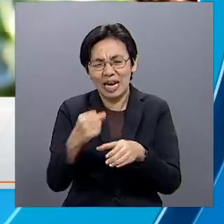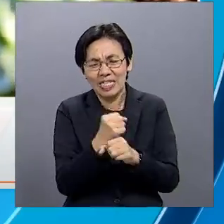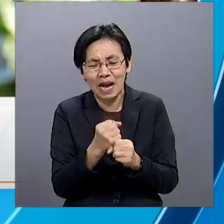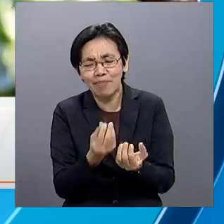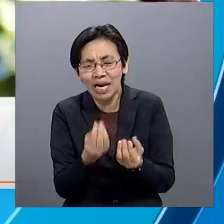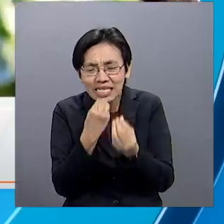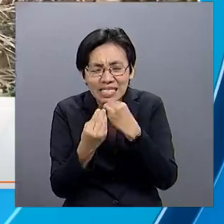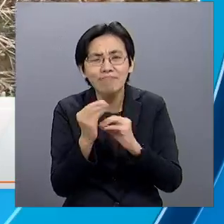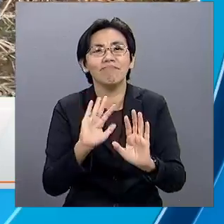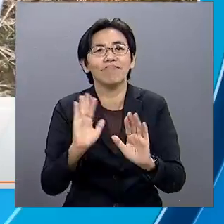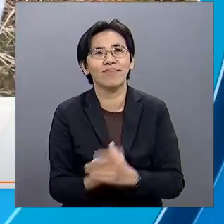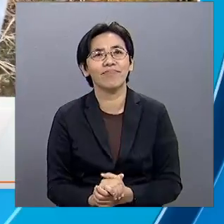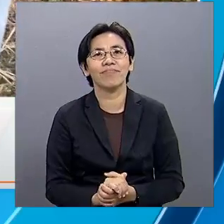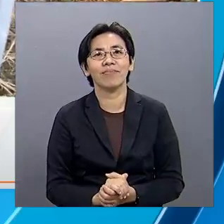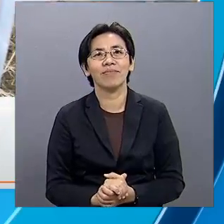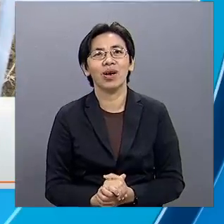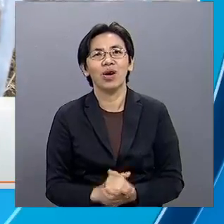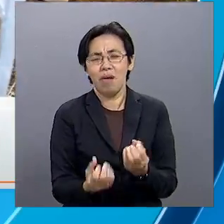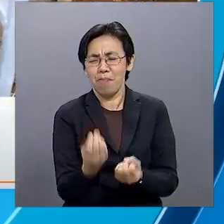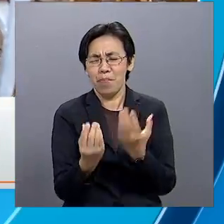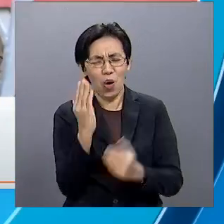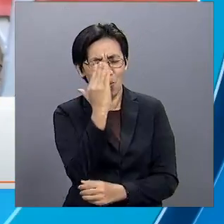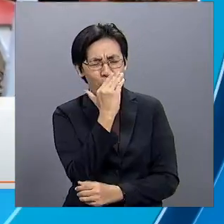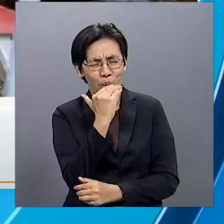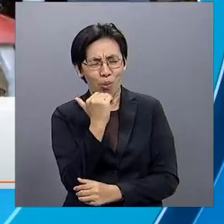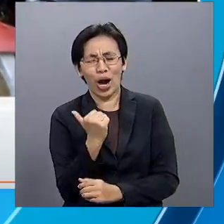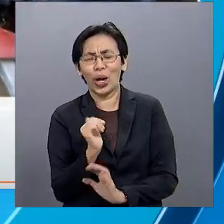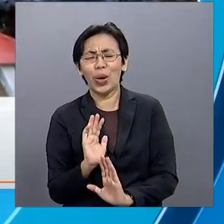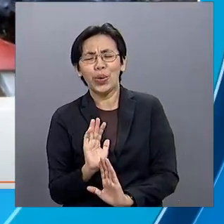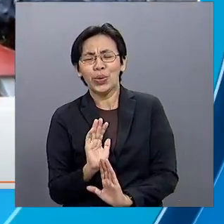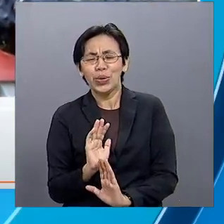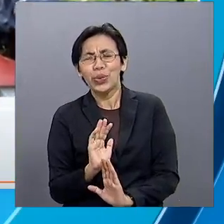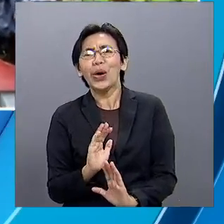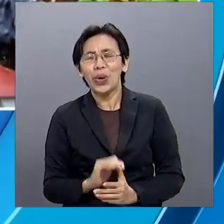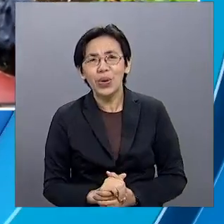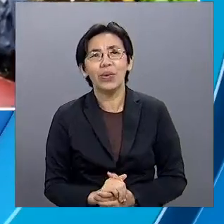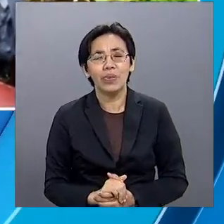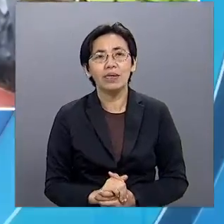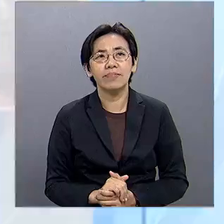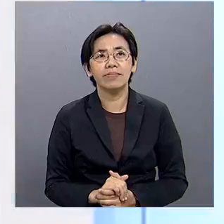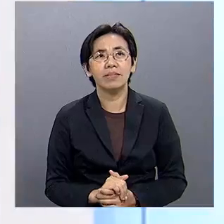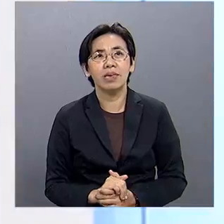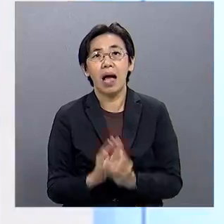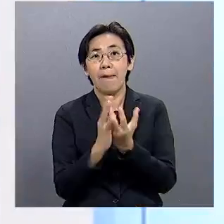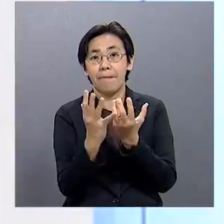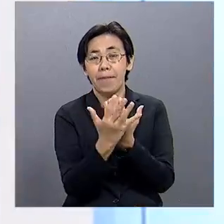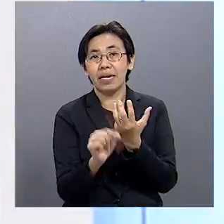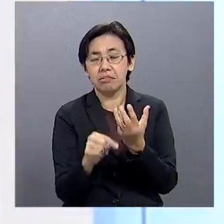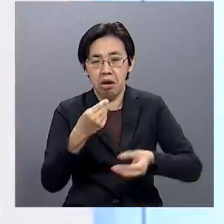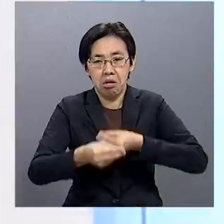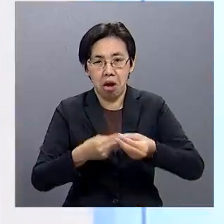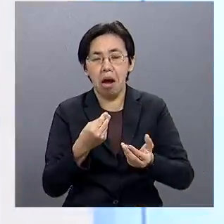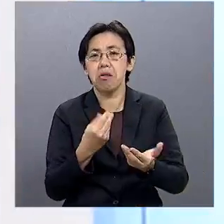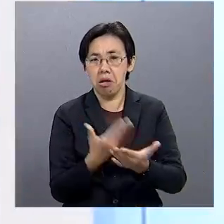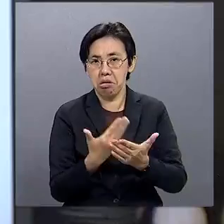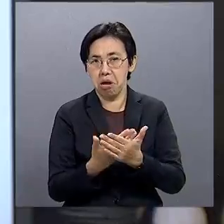ผมกินเถอะอะไร ฉันสวยเกินกว่าที่จะเก็บเอาไว้ดู คุณเมื่อกี้คุณต้อมบอกว่าผักออร์แกนิกเนี่ยเขาจะขายได้ราคาคุณต้อมต้องหันมาเป็นคนออร์แ